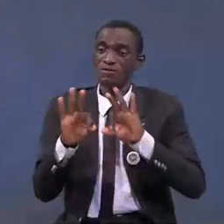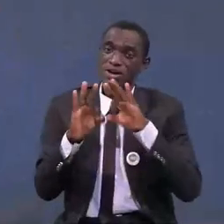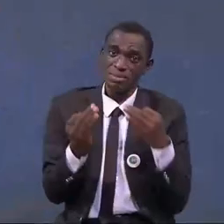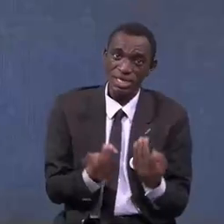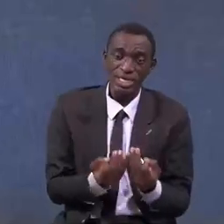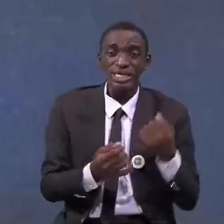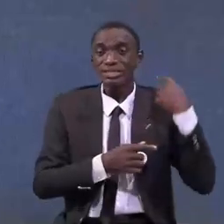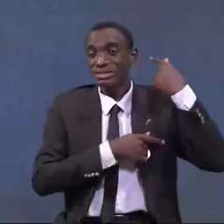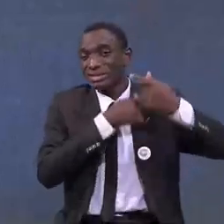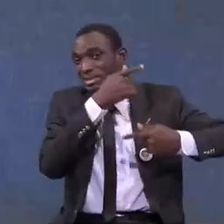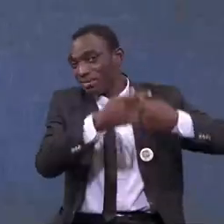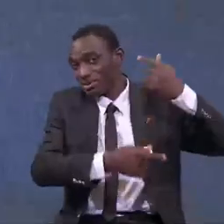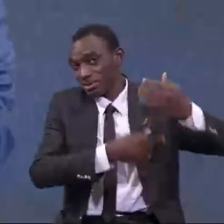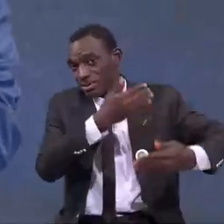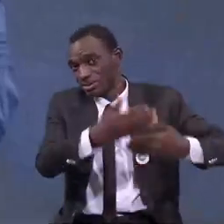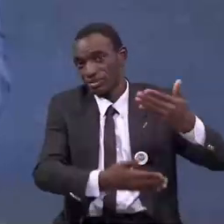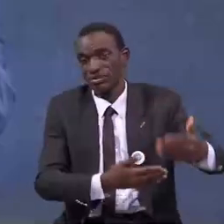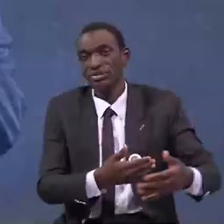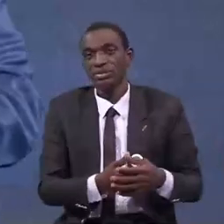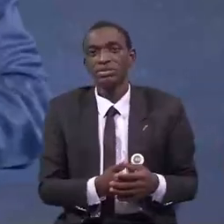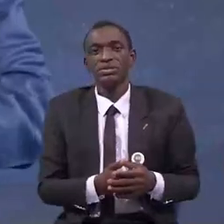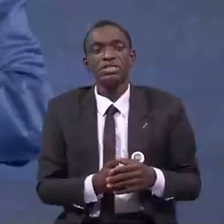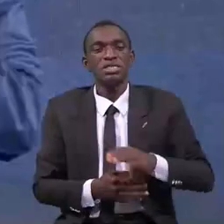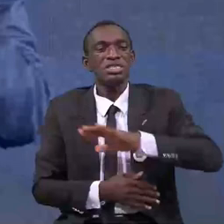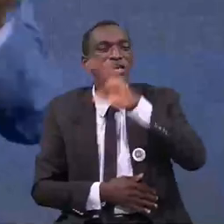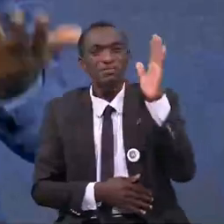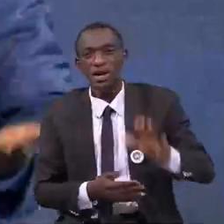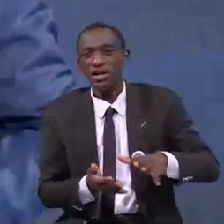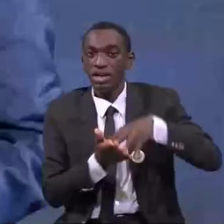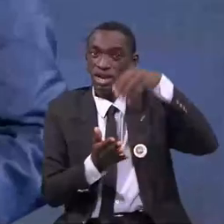là-bas tous les membres de la famille depuis des générations